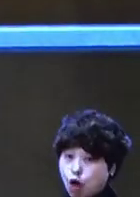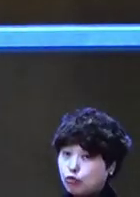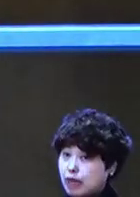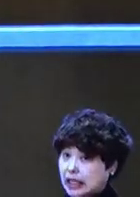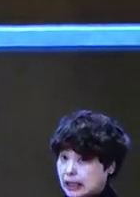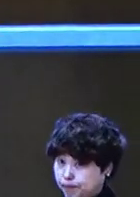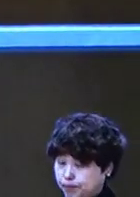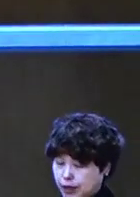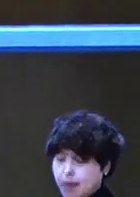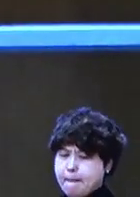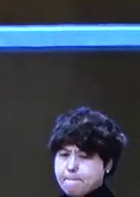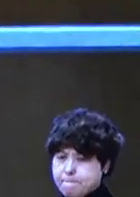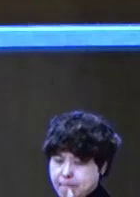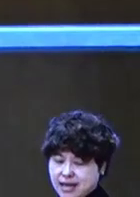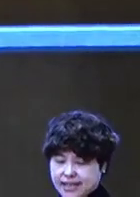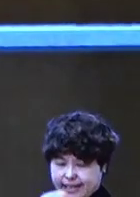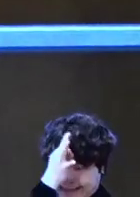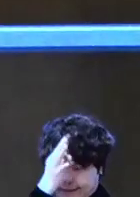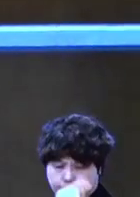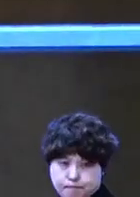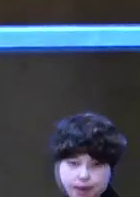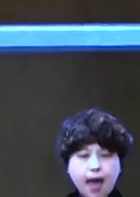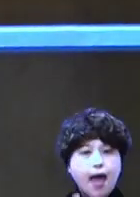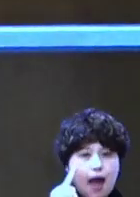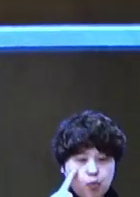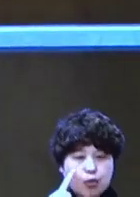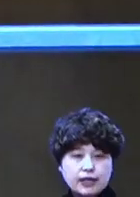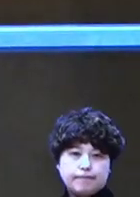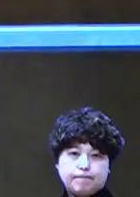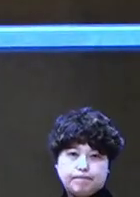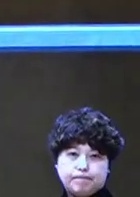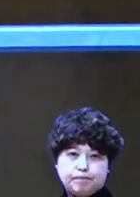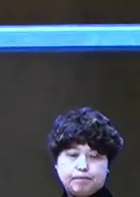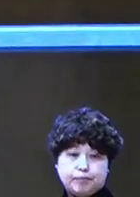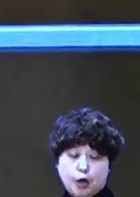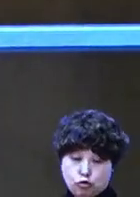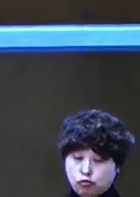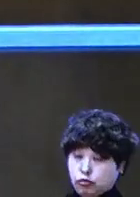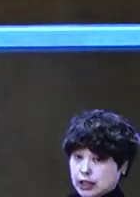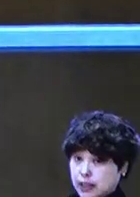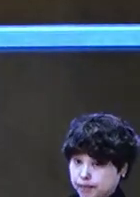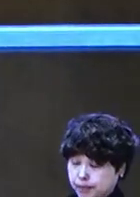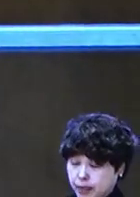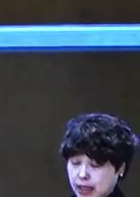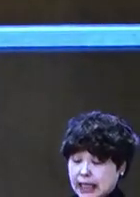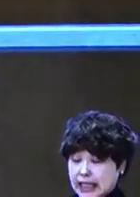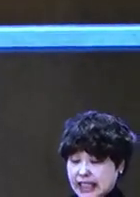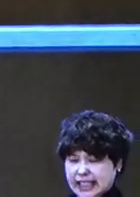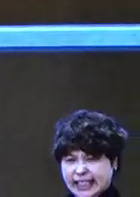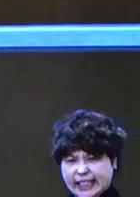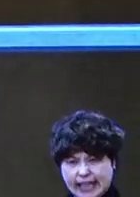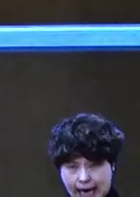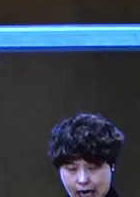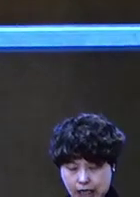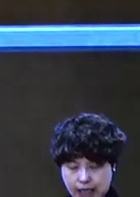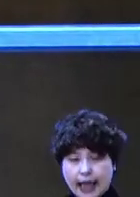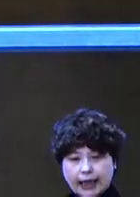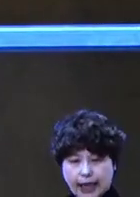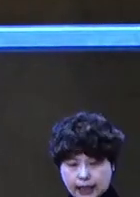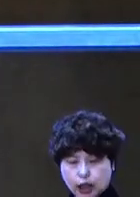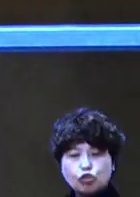제대로 실력 발휘를 해보이겠습니다. 그간 국민의힘은 일 잘하는 구독단체가 되고자